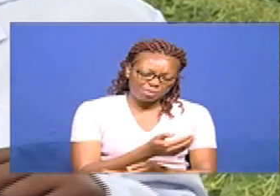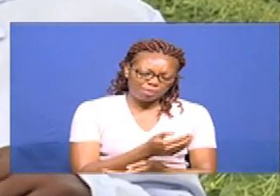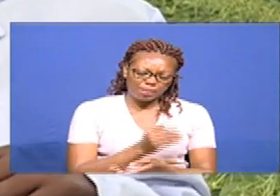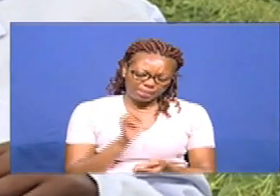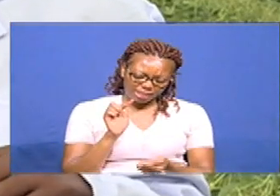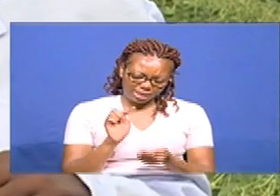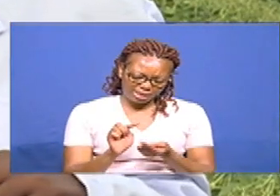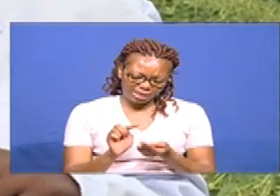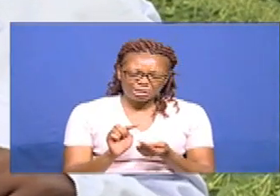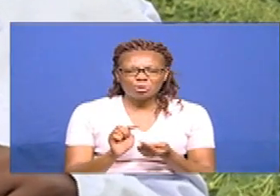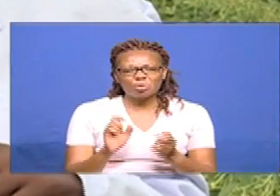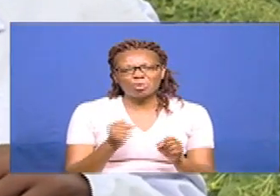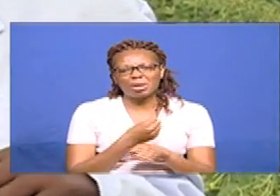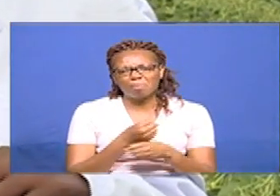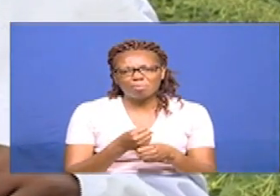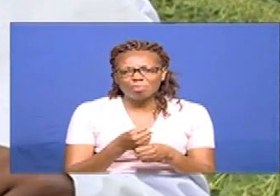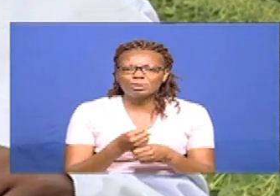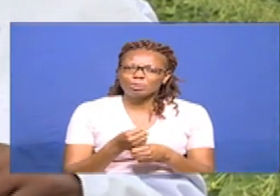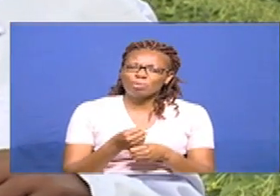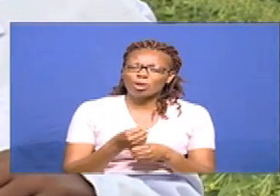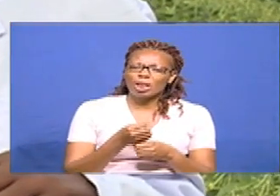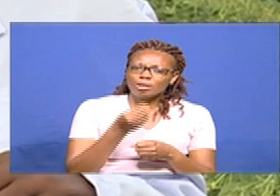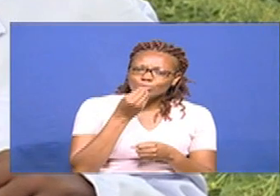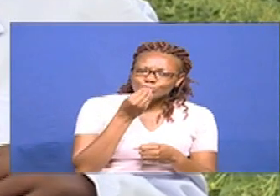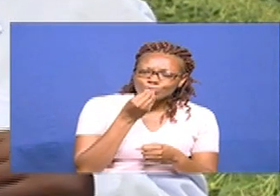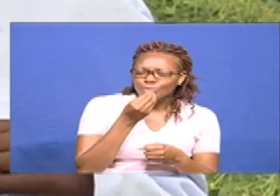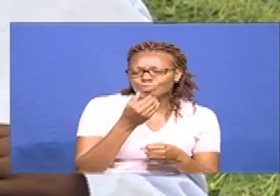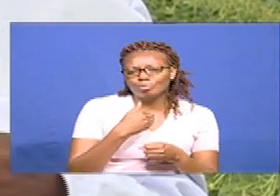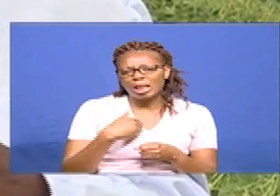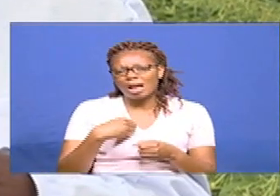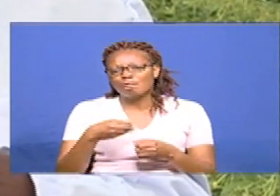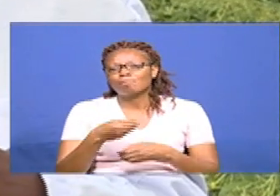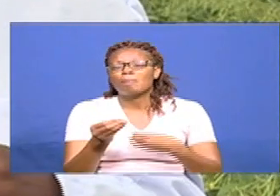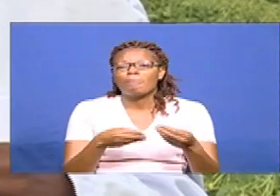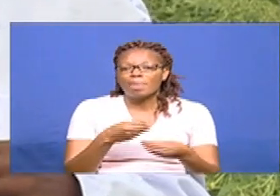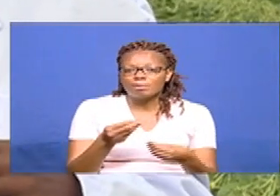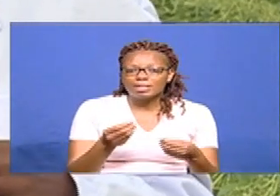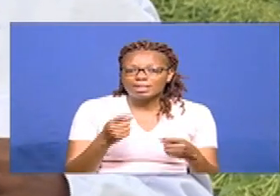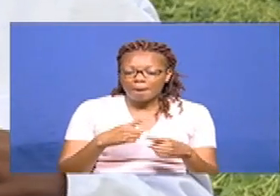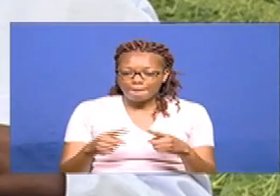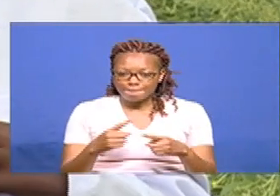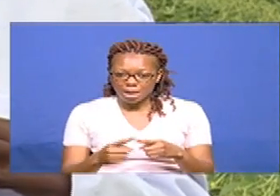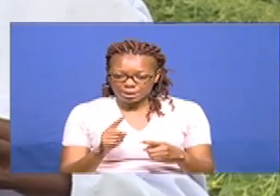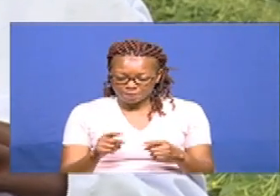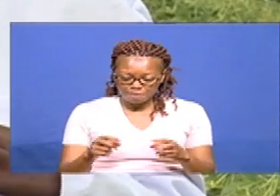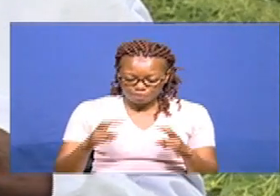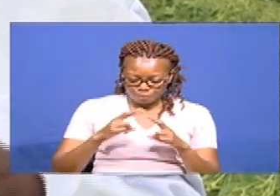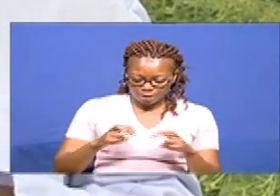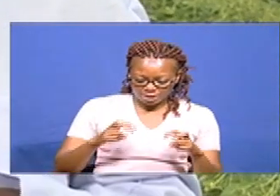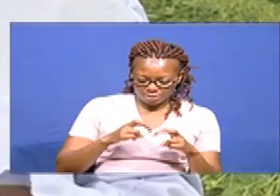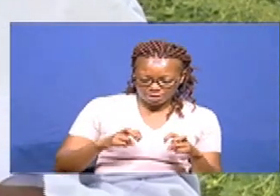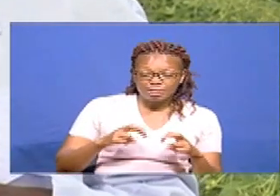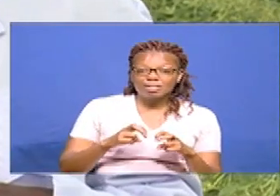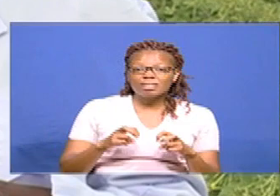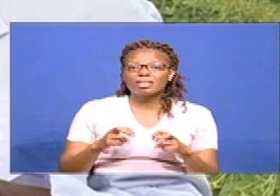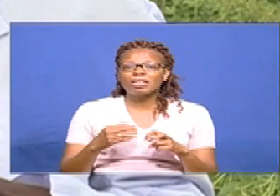asali PRP, tumeweza kufanya utafiti na tukakuja na varieties